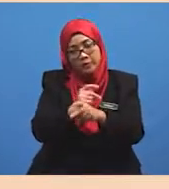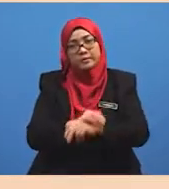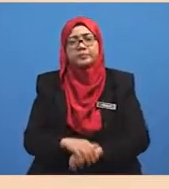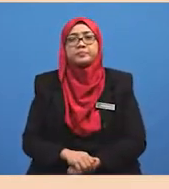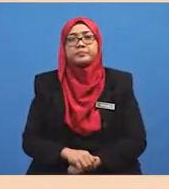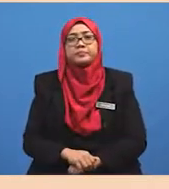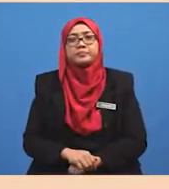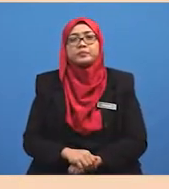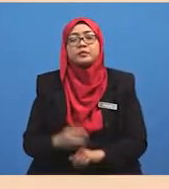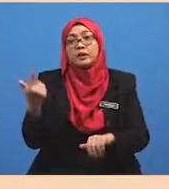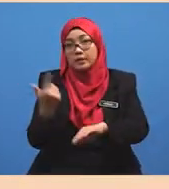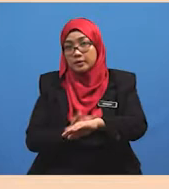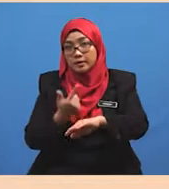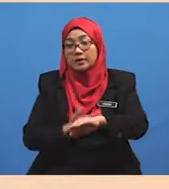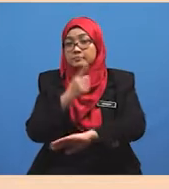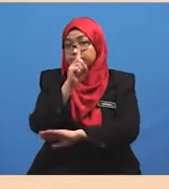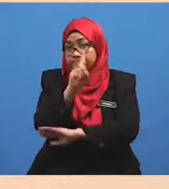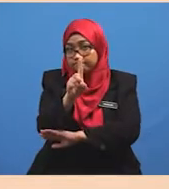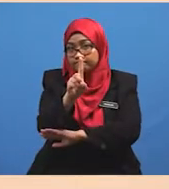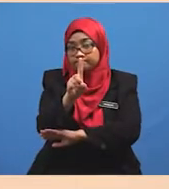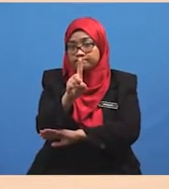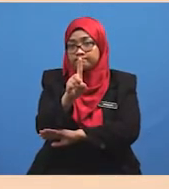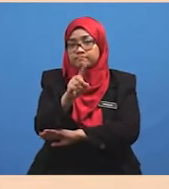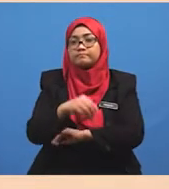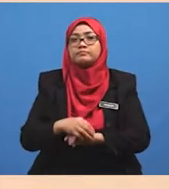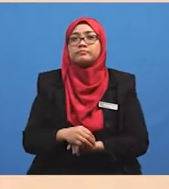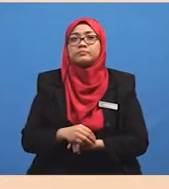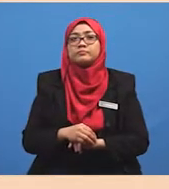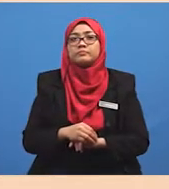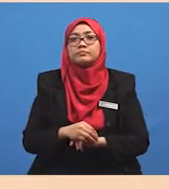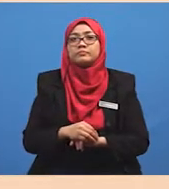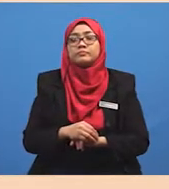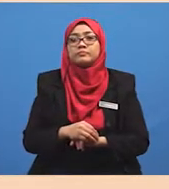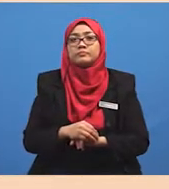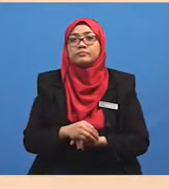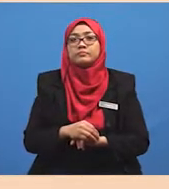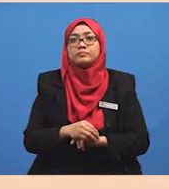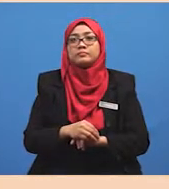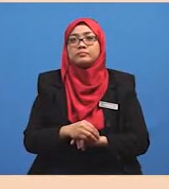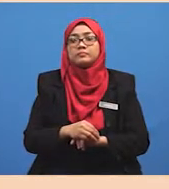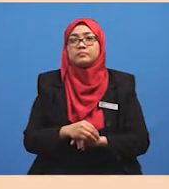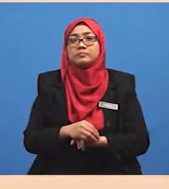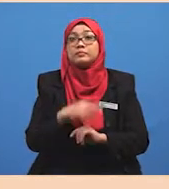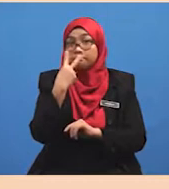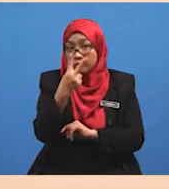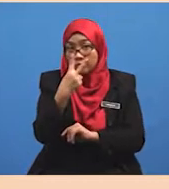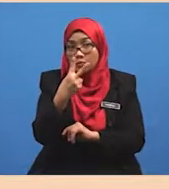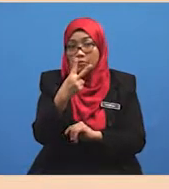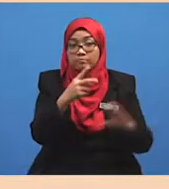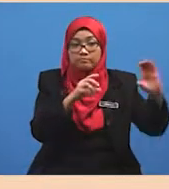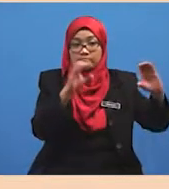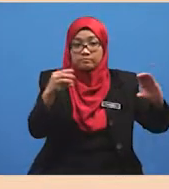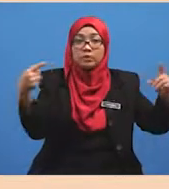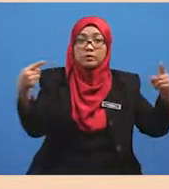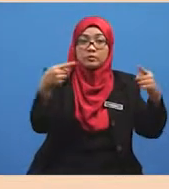pengukuhan pecah Iyalah pada gak mulih ta